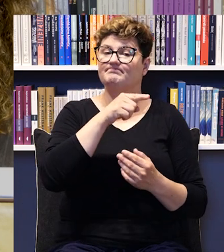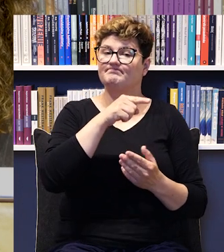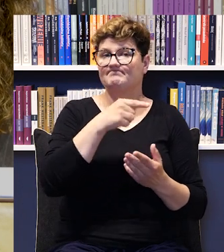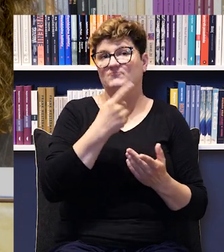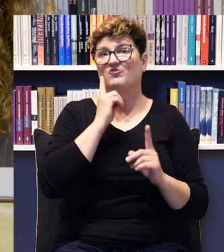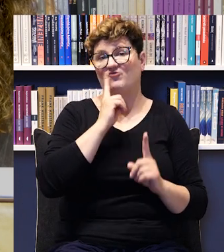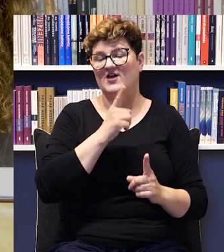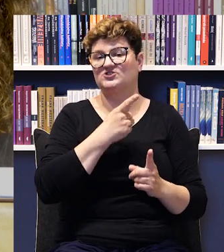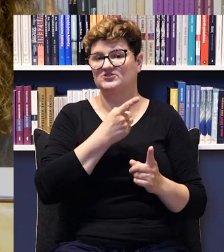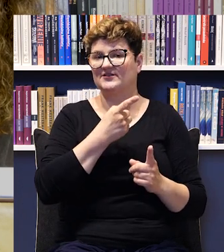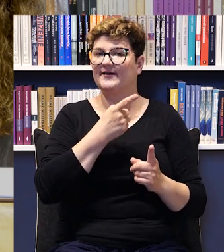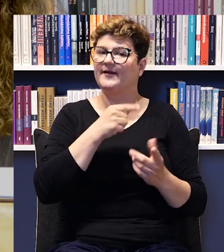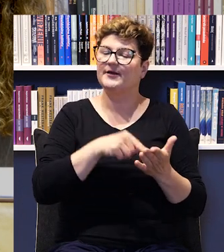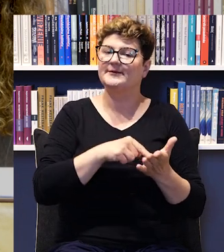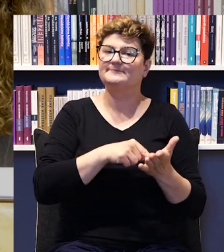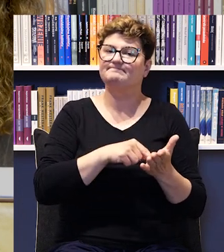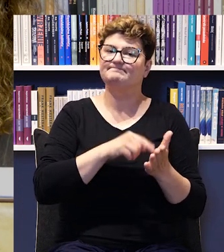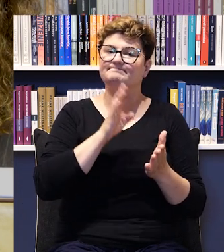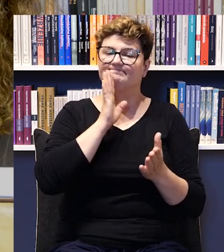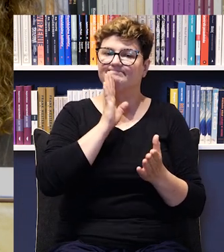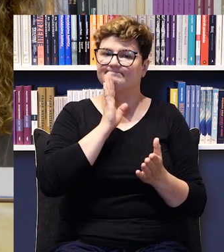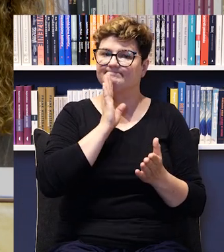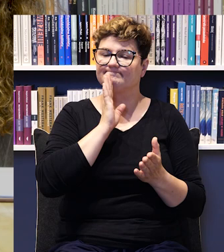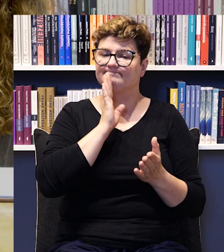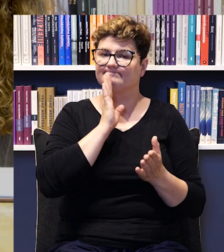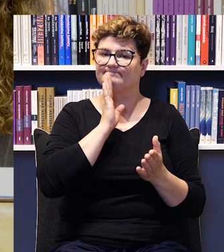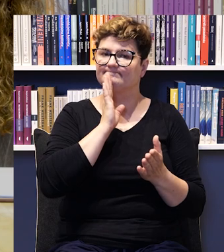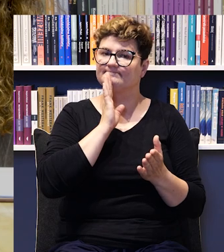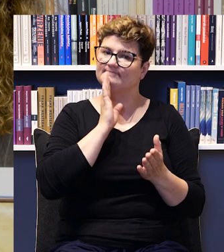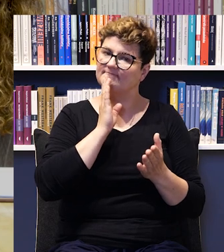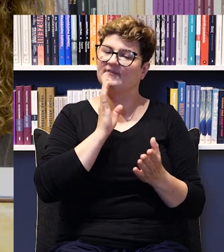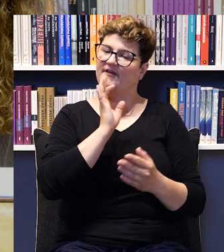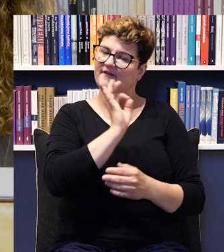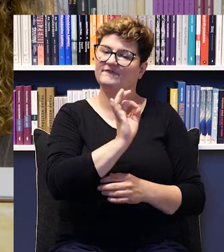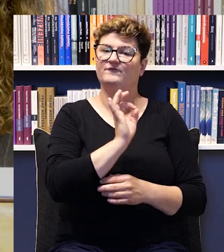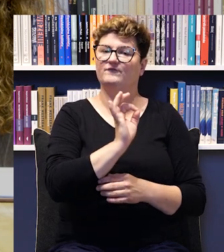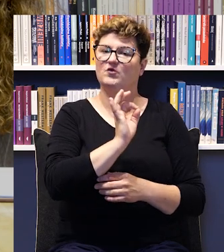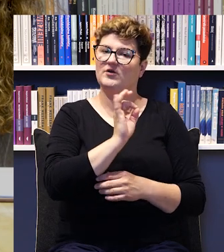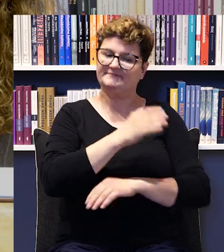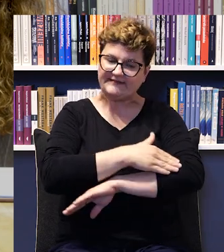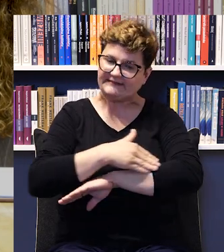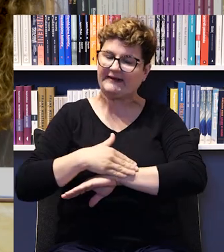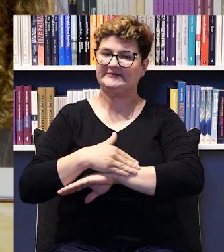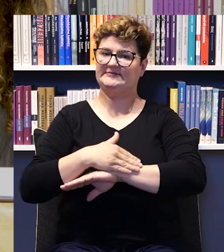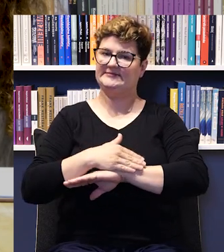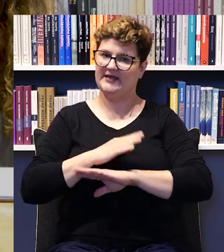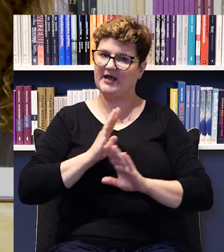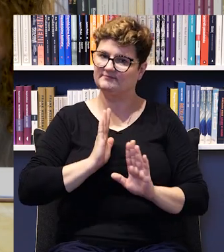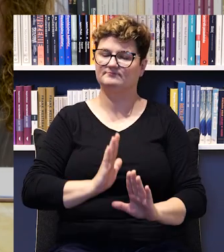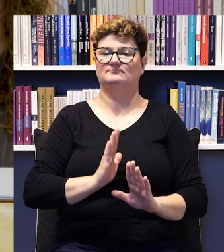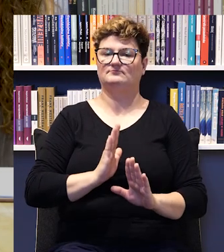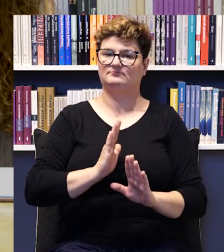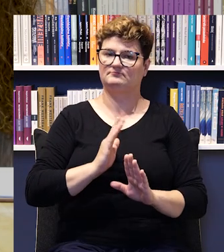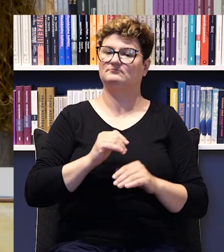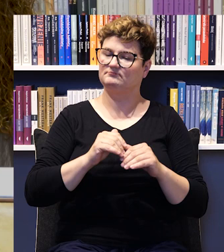no właśnie, to jest jakiś taki akt jej po prostu postawienia takiej granicy, że czy